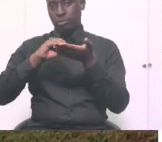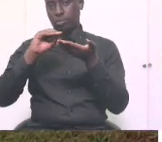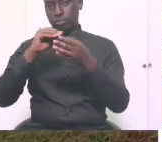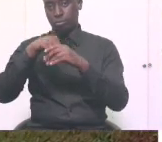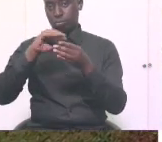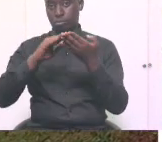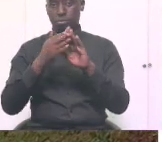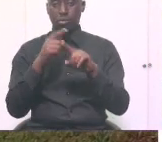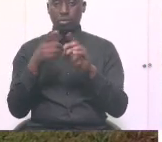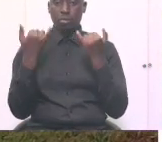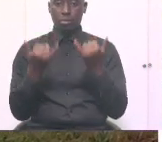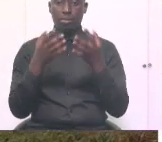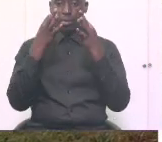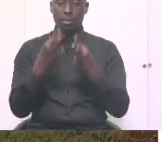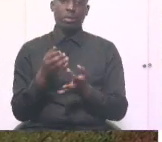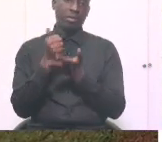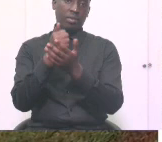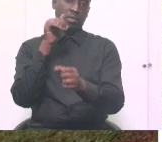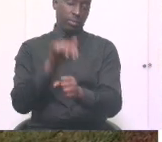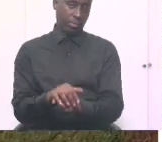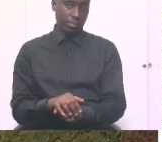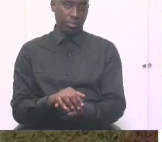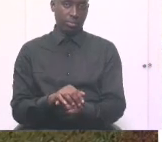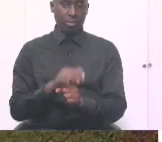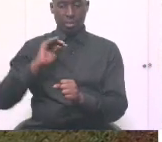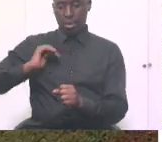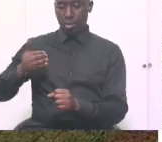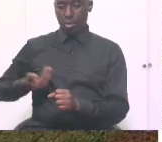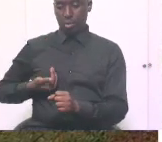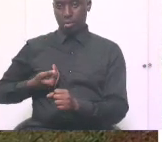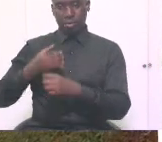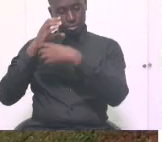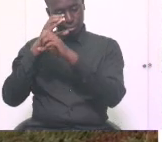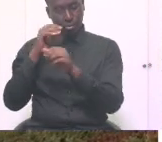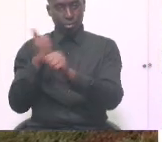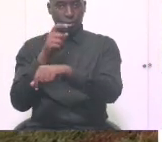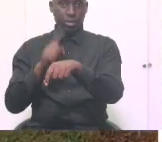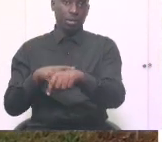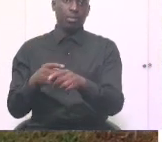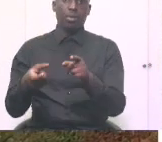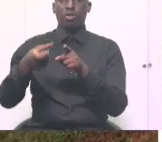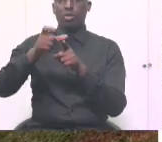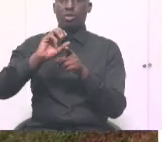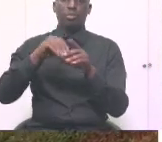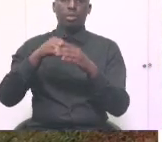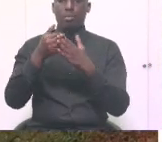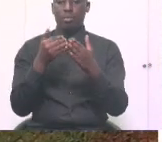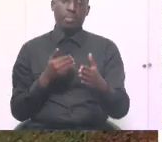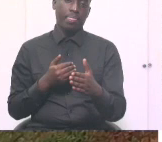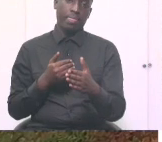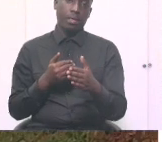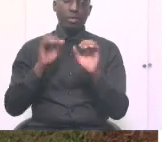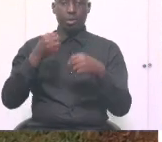ariko ubu ngubu hari icyo bizanafasha cyane abagore bipimishaga ku gihe baziyongera mu gihe mbere hari n'abo